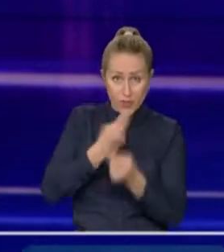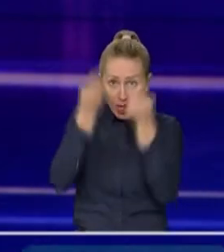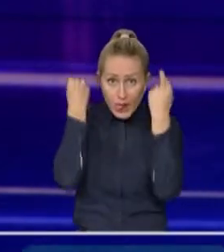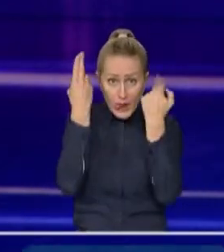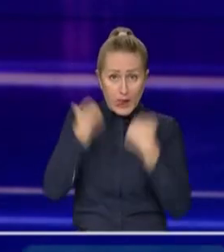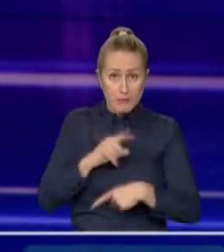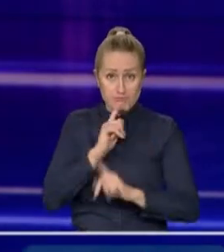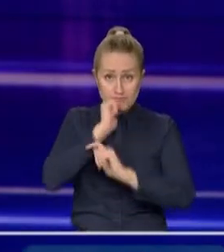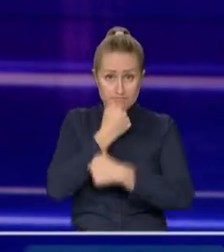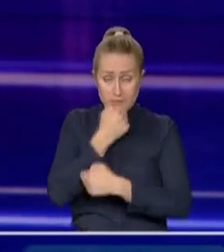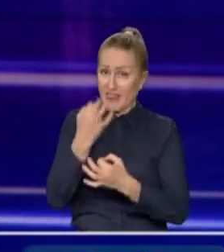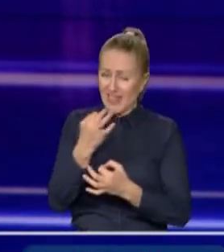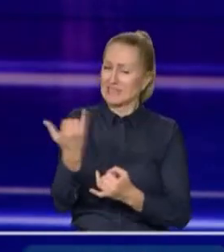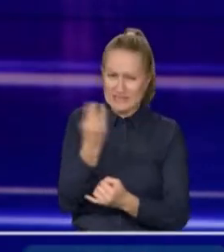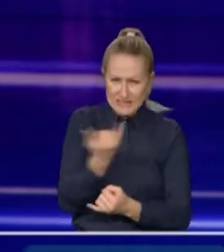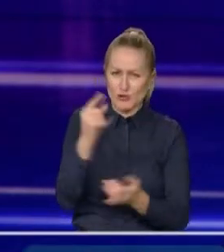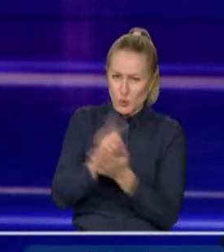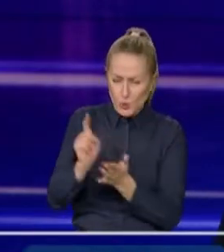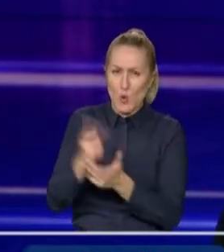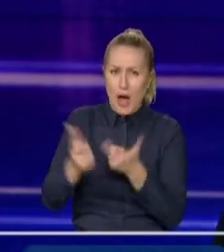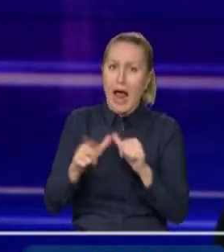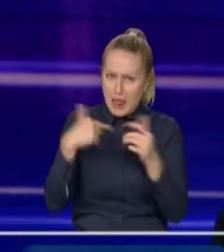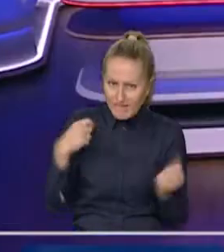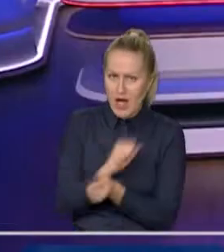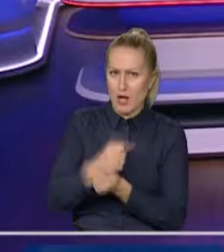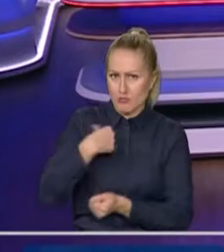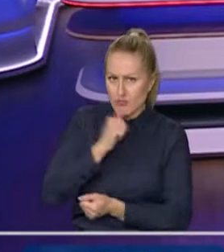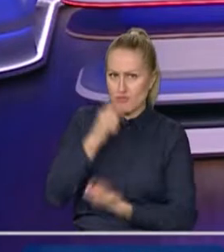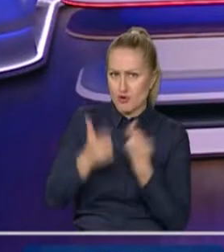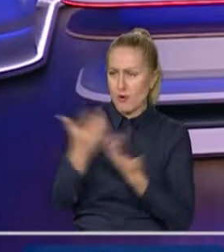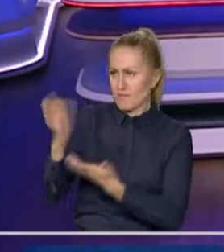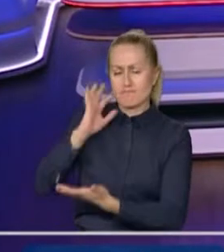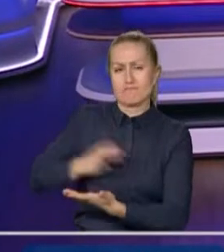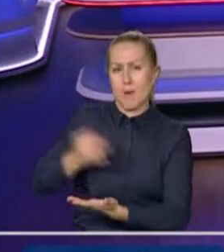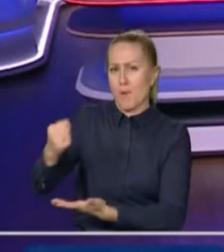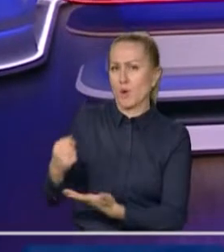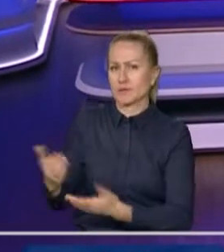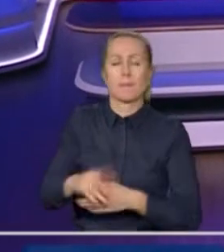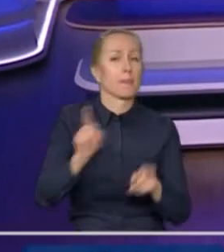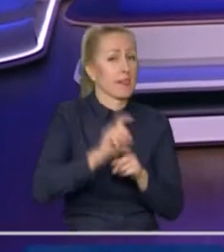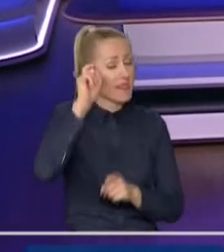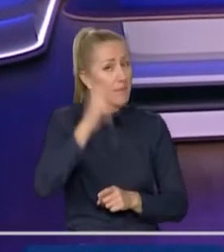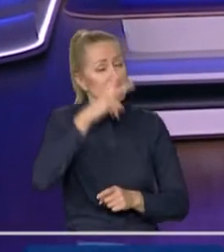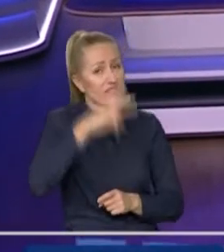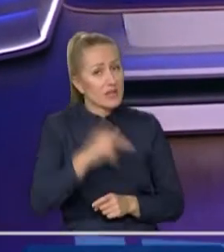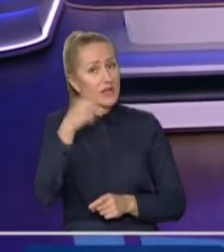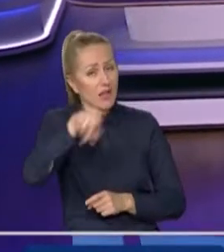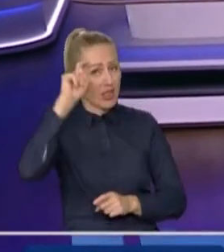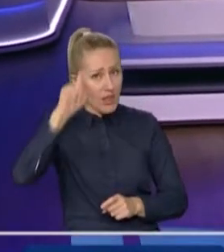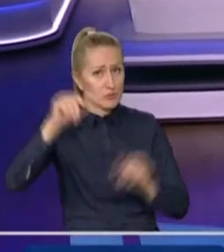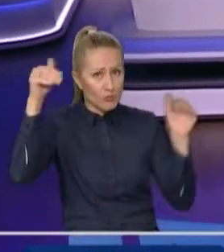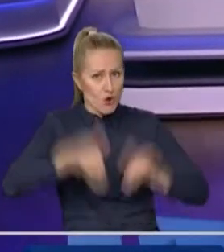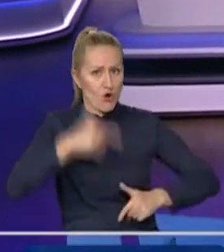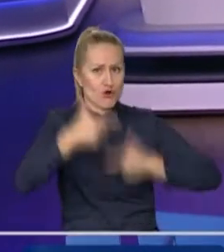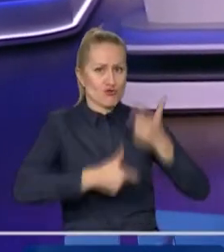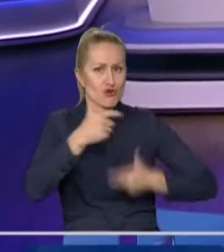Teraz też nie zawsze możemy, ale próbujemy z całych sił. Pani poseł. No więc właśnie, no bo w Niemcy na przykład mogą